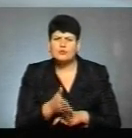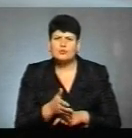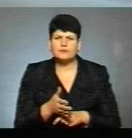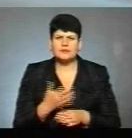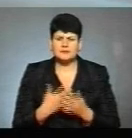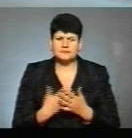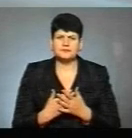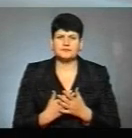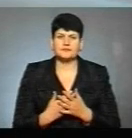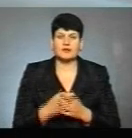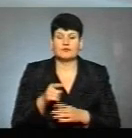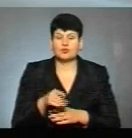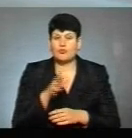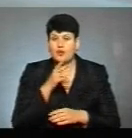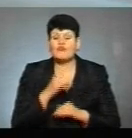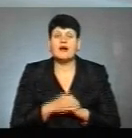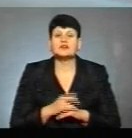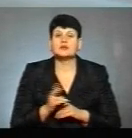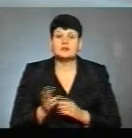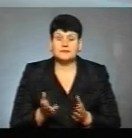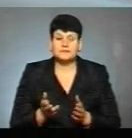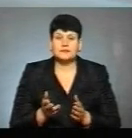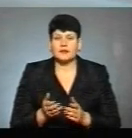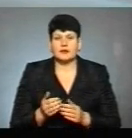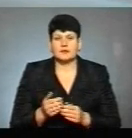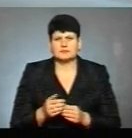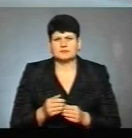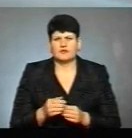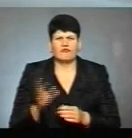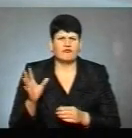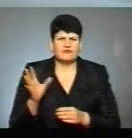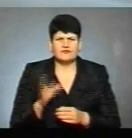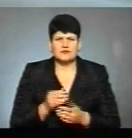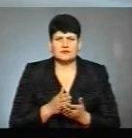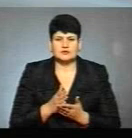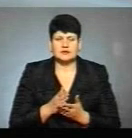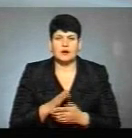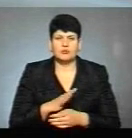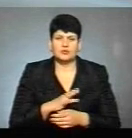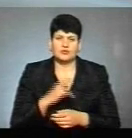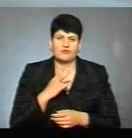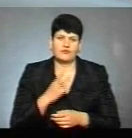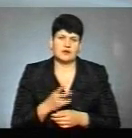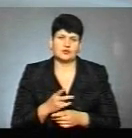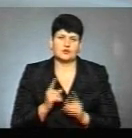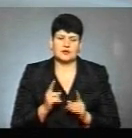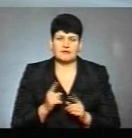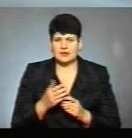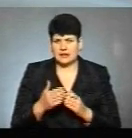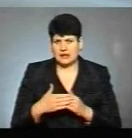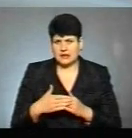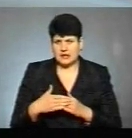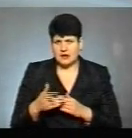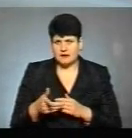що ту пору вечір. Ну, буквально всі, вже видно навіть по недавно